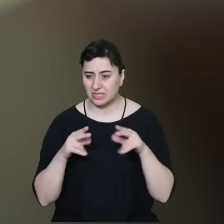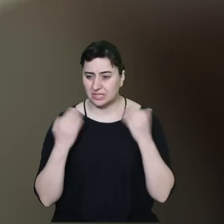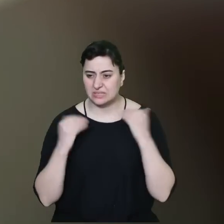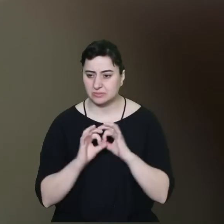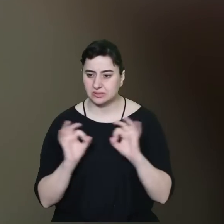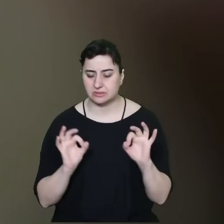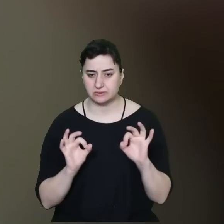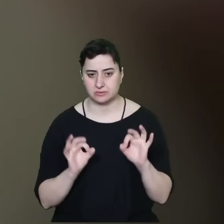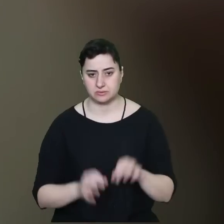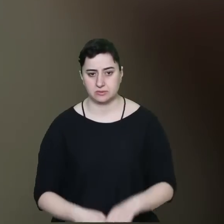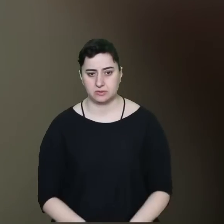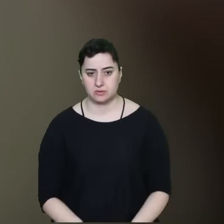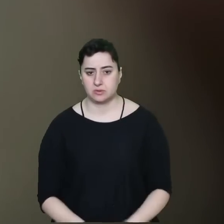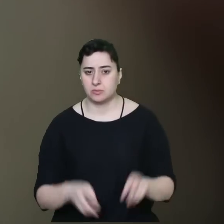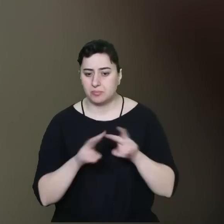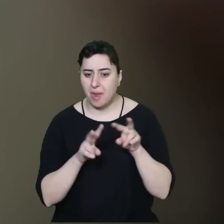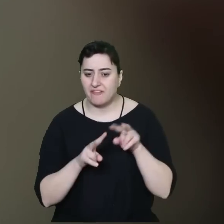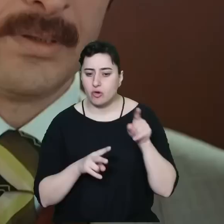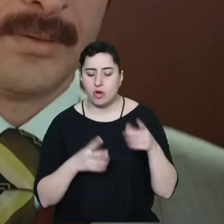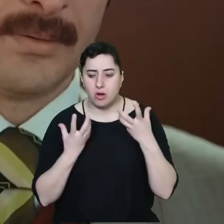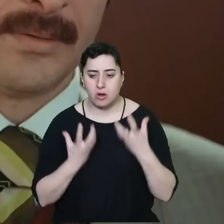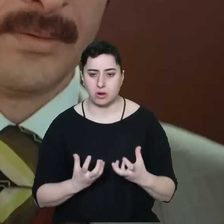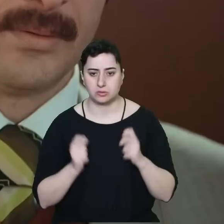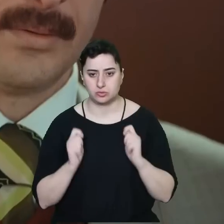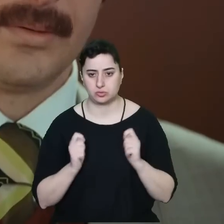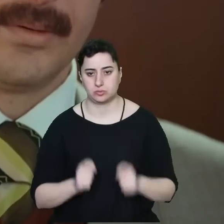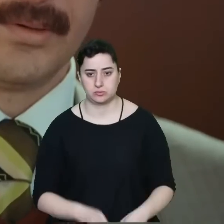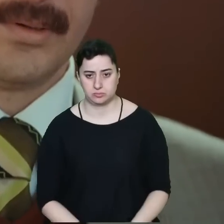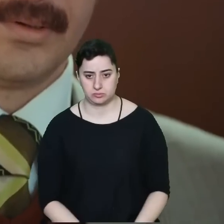Kimsesizlik. Merve'yi en çok da bu duygu yıpratır.